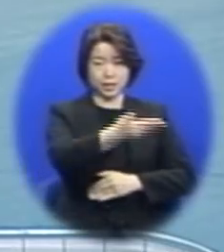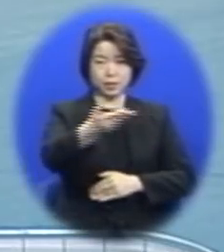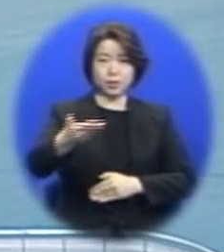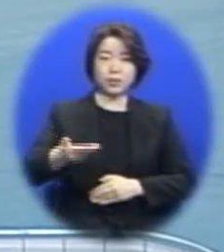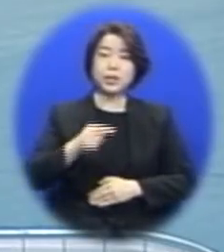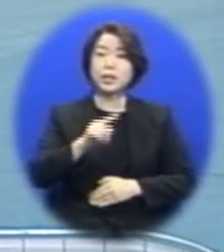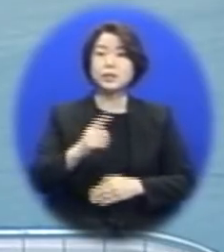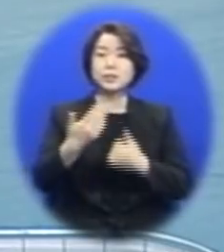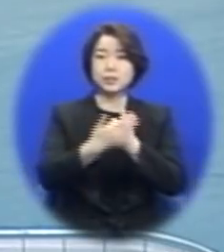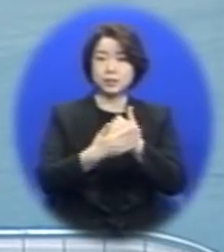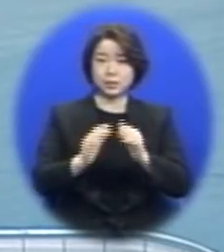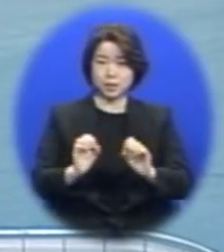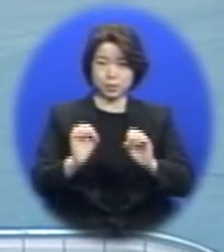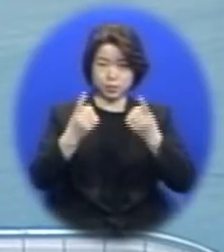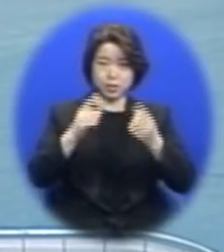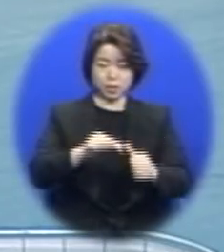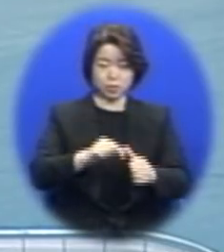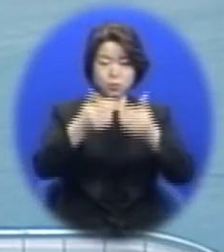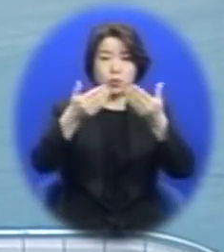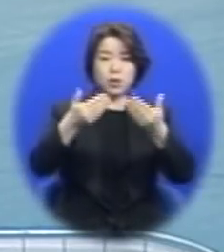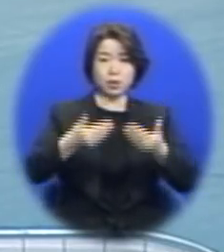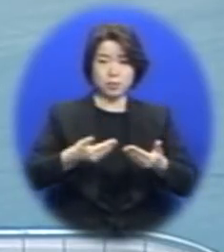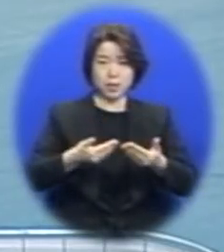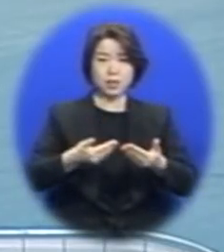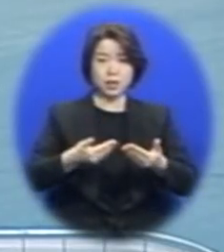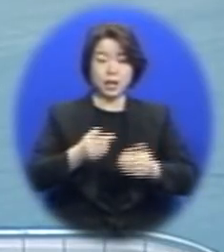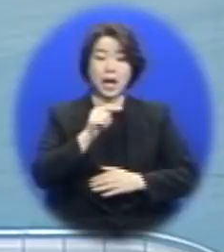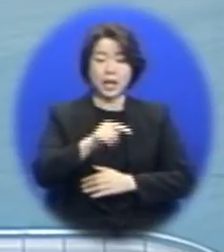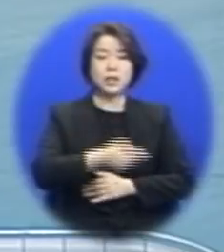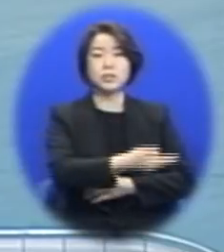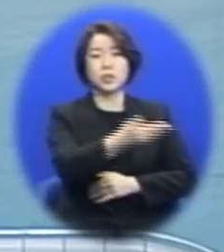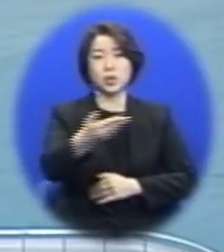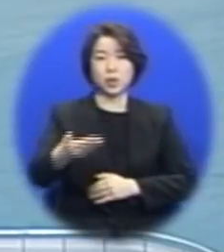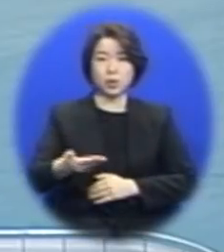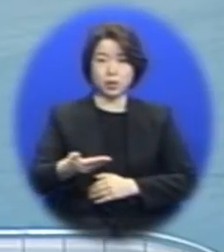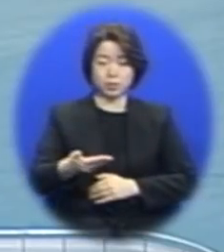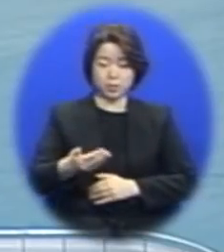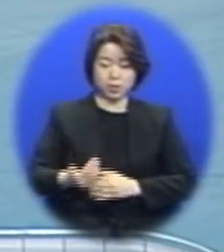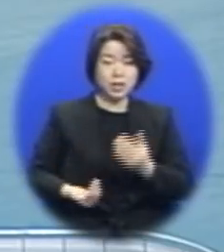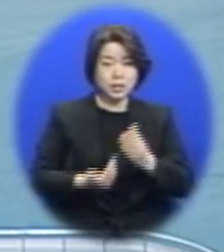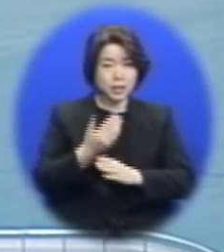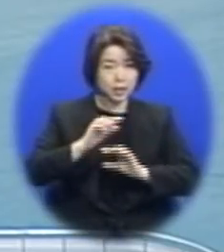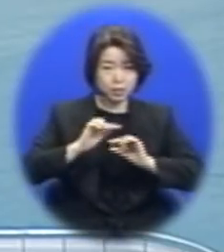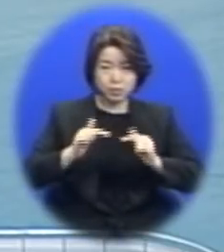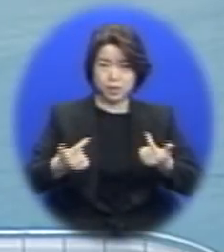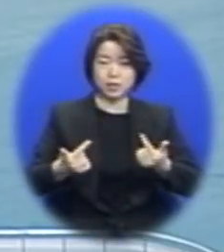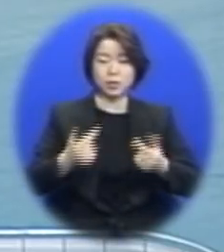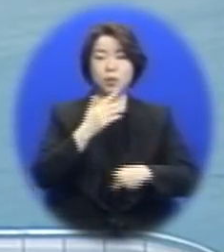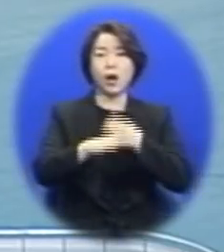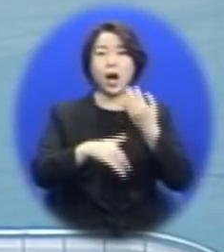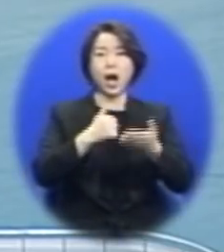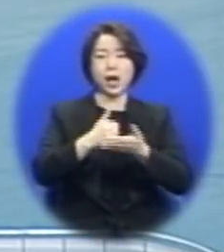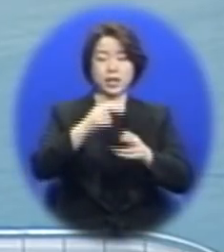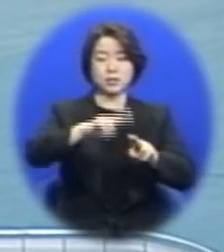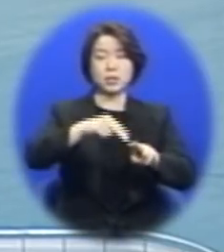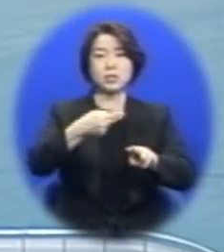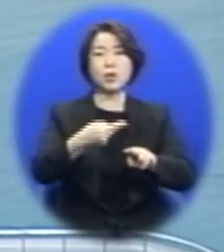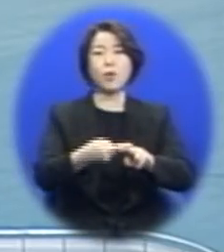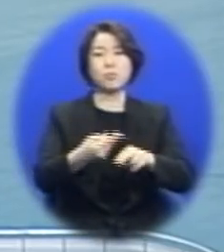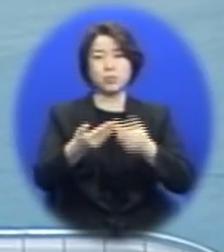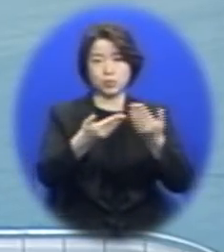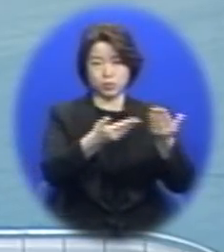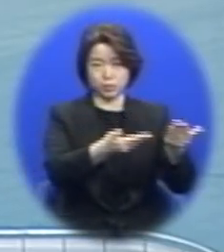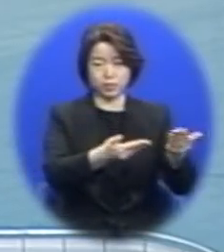너희가 그 은혜로 인하여 구원을 얻었나니 이것은 너희에게서 난 것이 아니요 하나님의 선물이라.